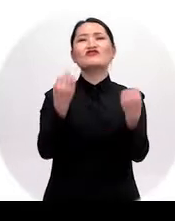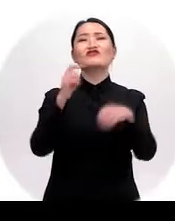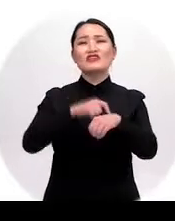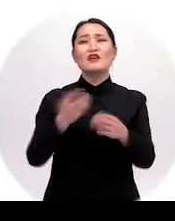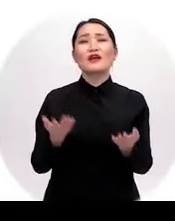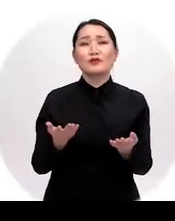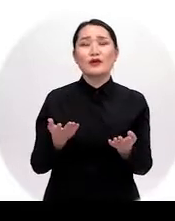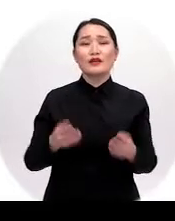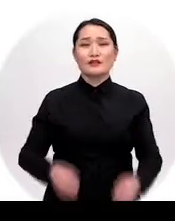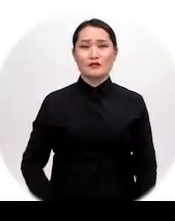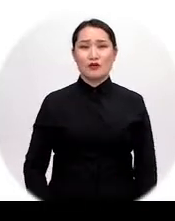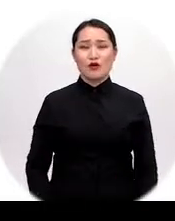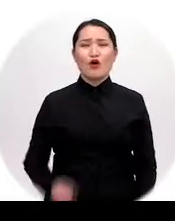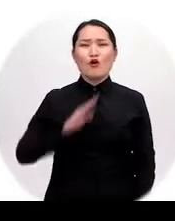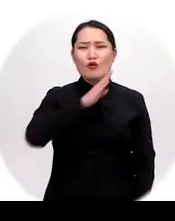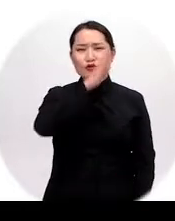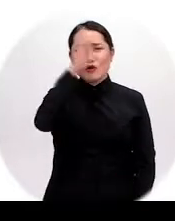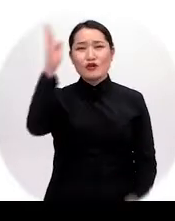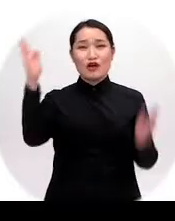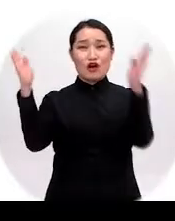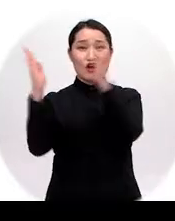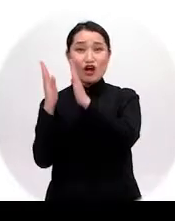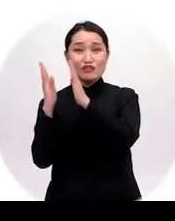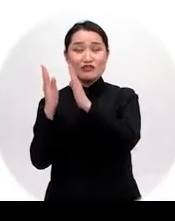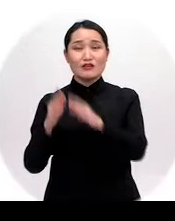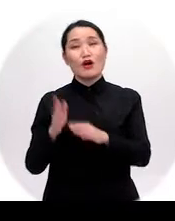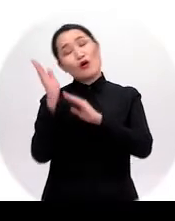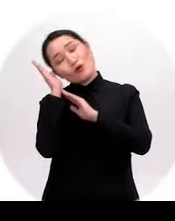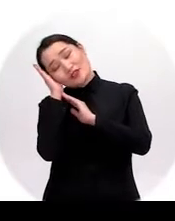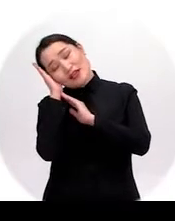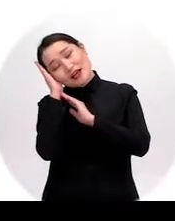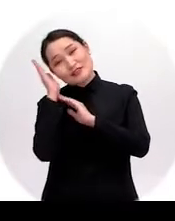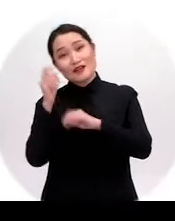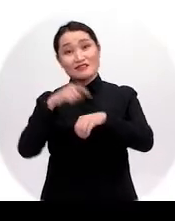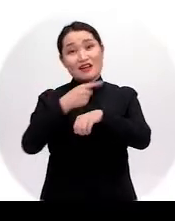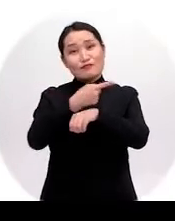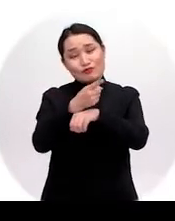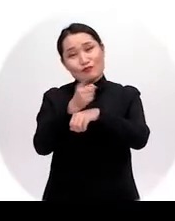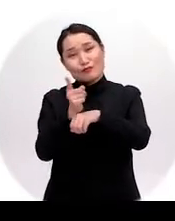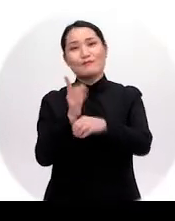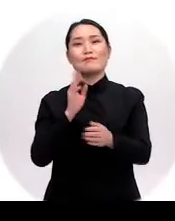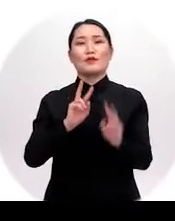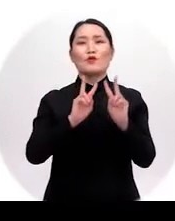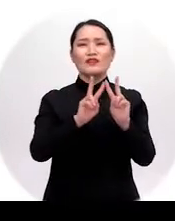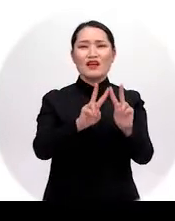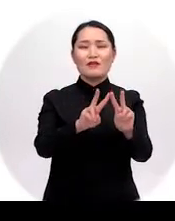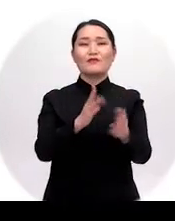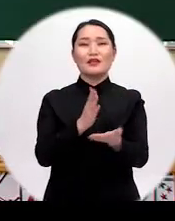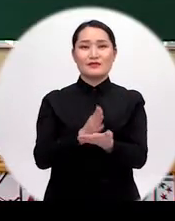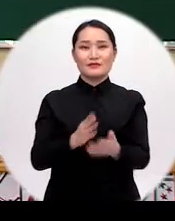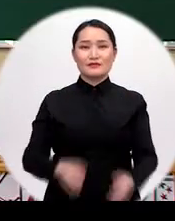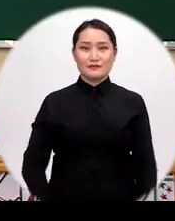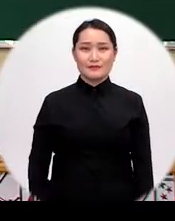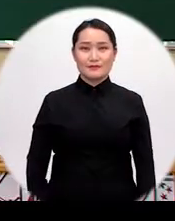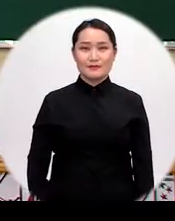өглөөнөөс ахгуулад орой хүртэл орой унтж байхад ч гэсэн цаг явдаг байхгүй юу?